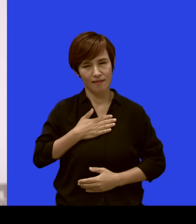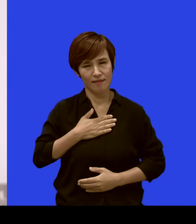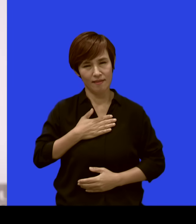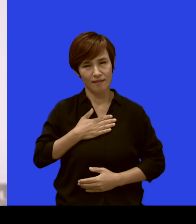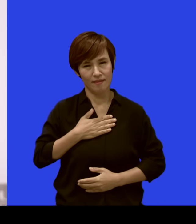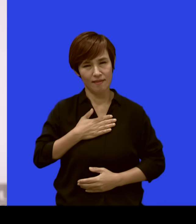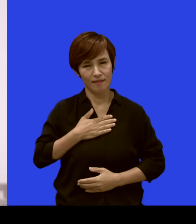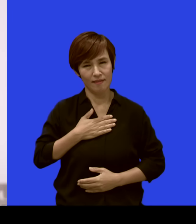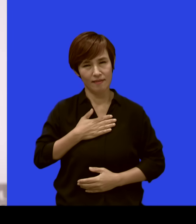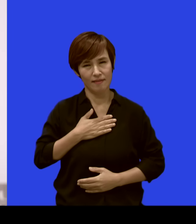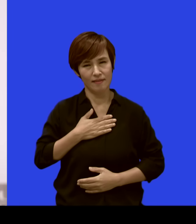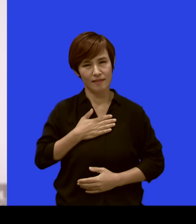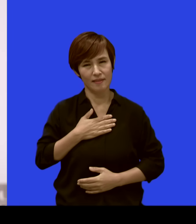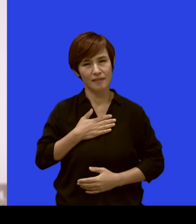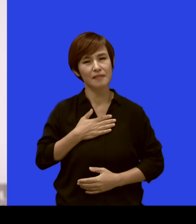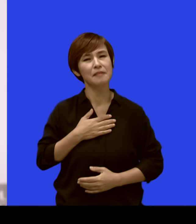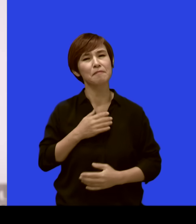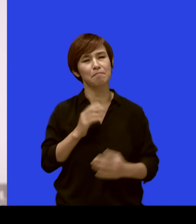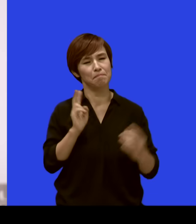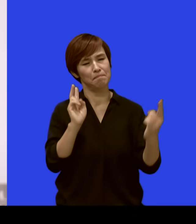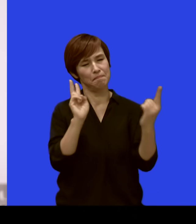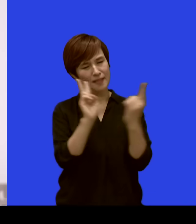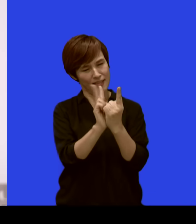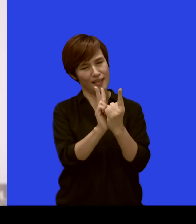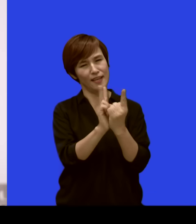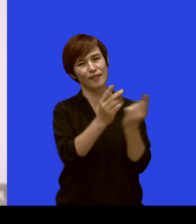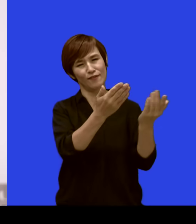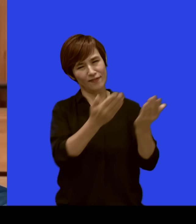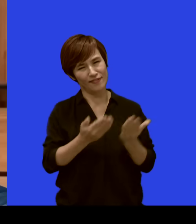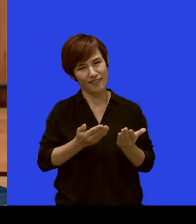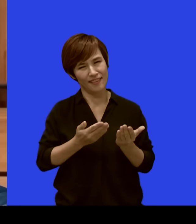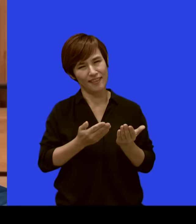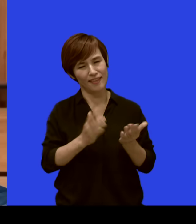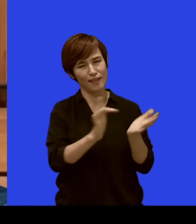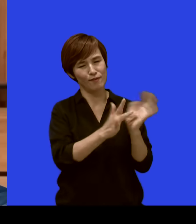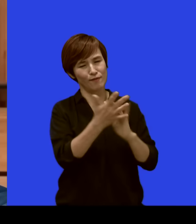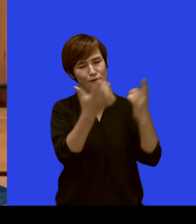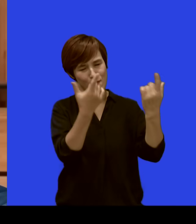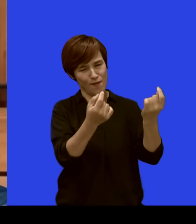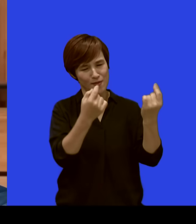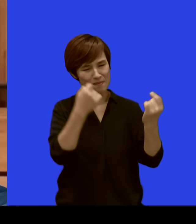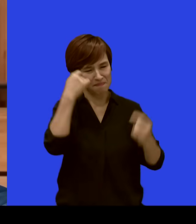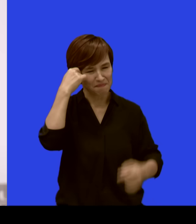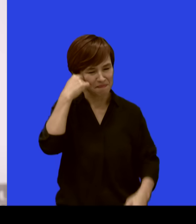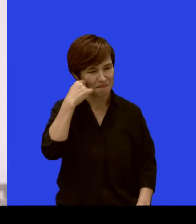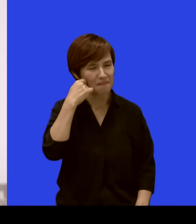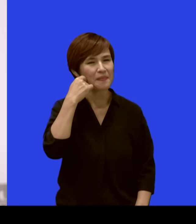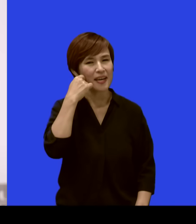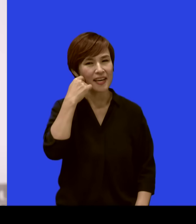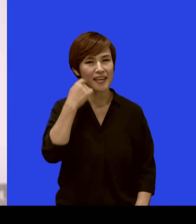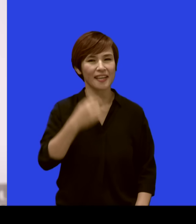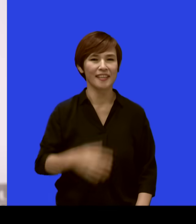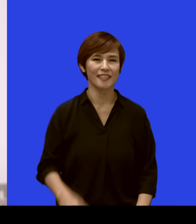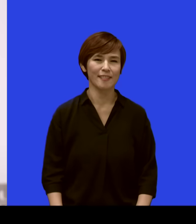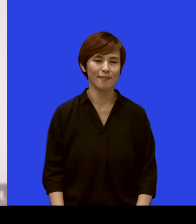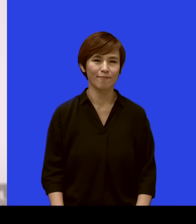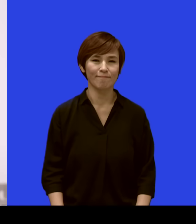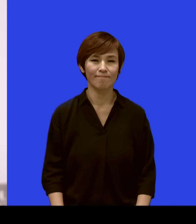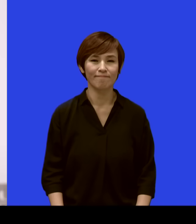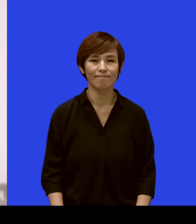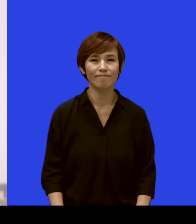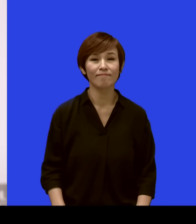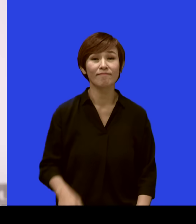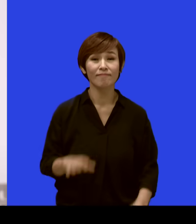여자 전도사님이 저에게는 예수님의 이미지가 된 거죠. 그게 너무 좋아서 그 느낌을 계속 간직하고